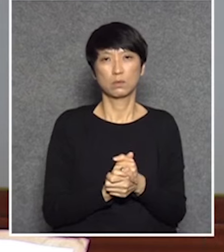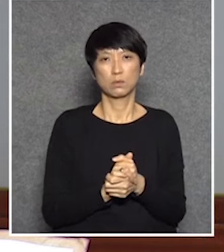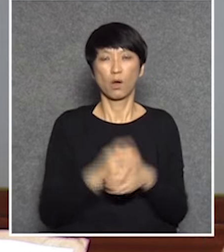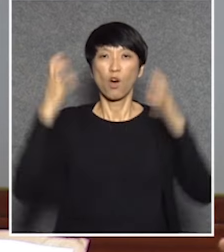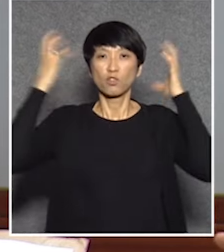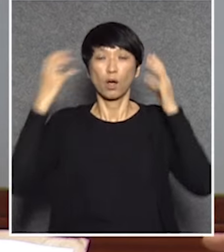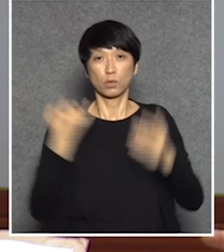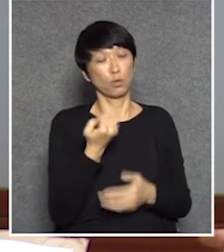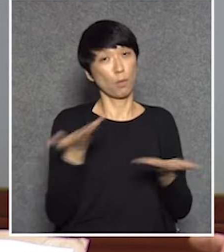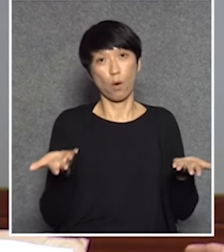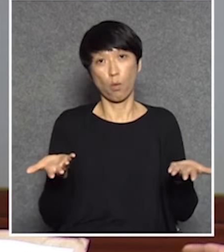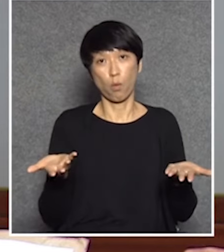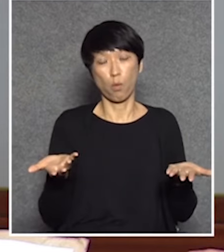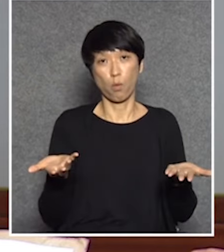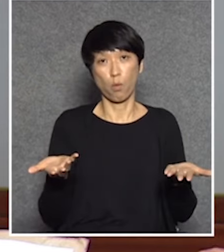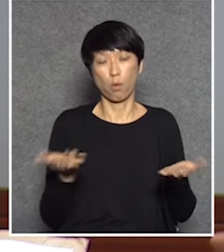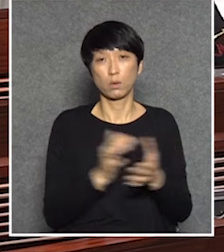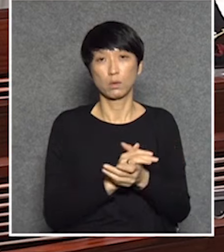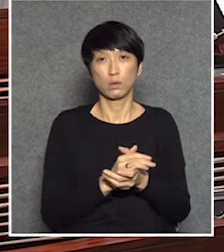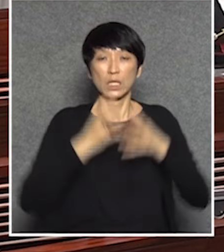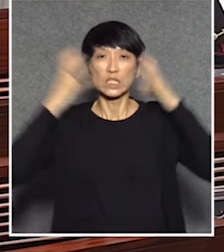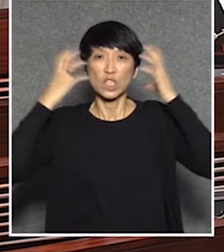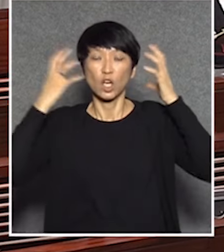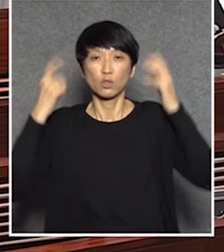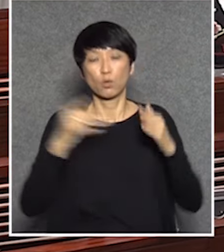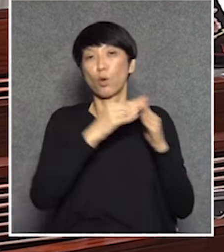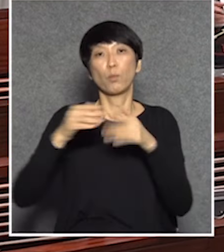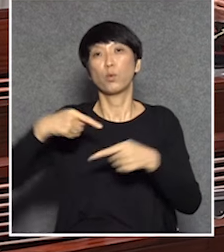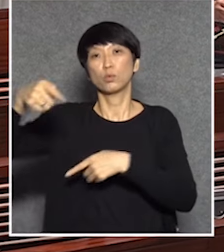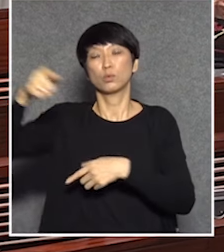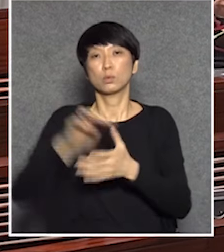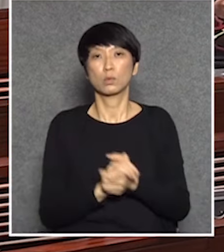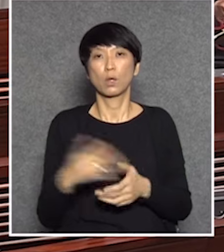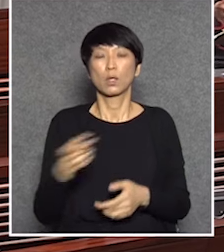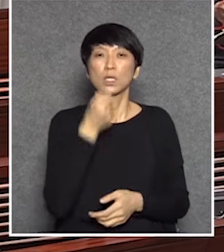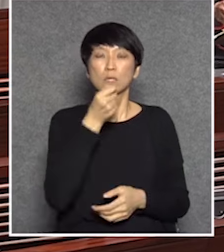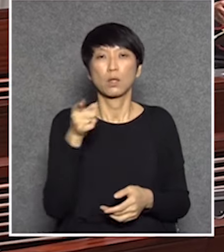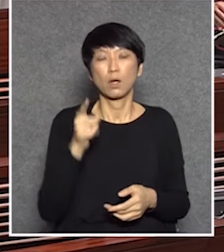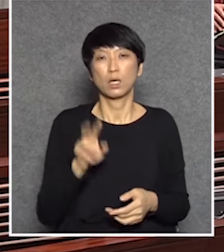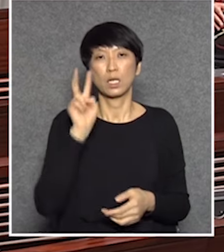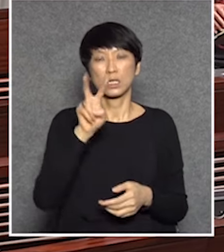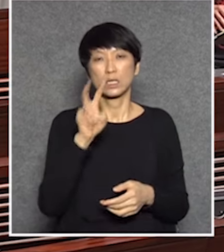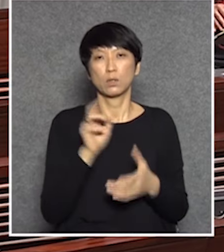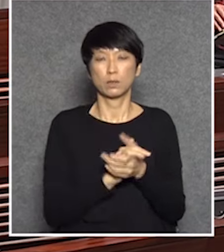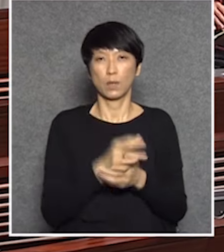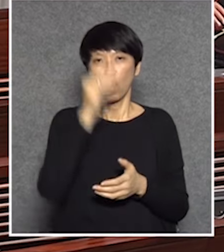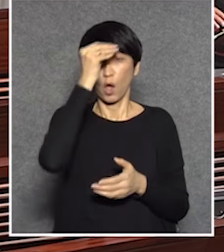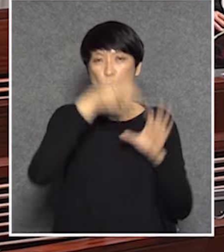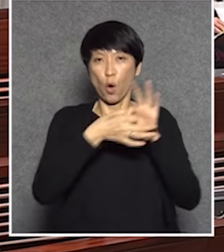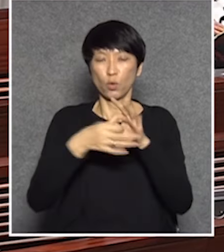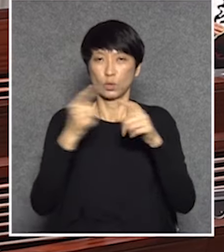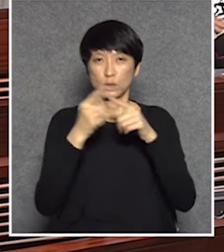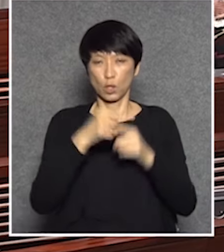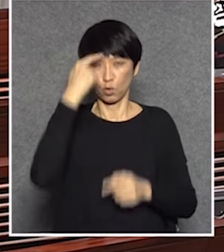罪嘅喎，冇嗱呢個真係冇話大細聲嘅喎，嗱你真係就搬遠啲，因為我就細聲啲。我見到你係前學聯嘅人啊， 梁國